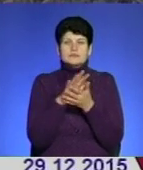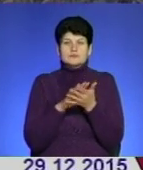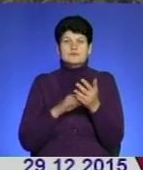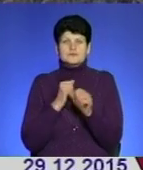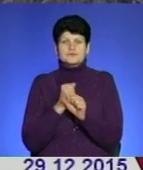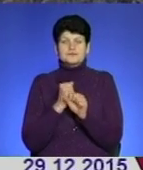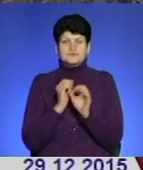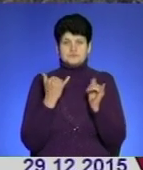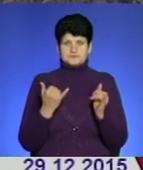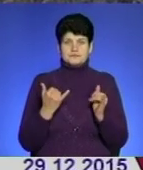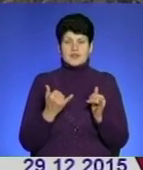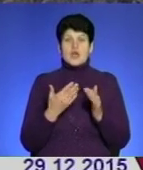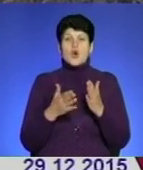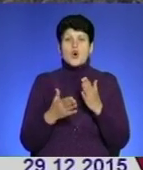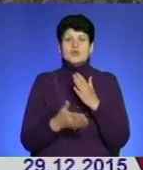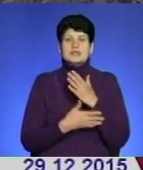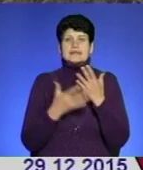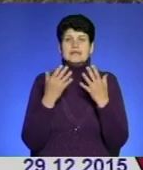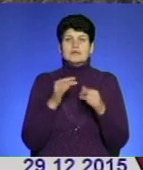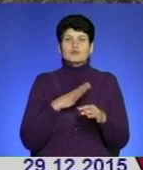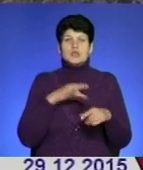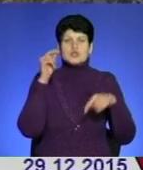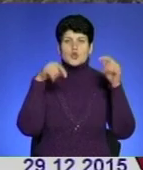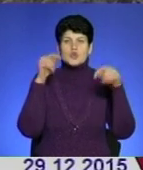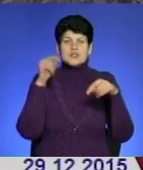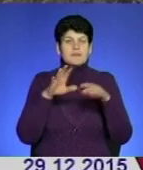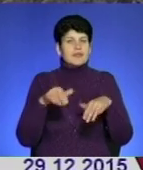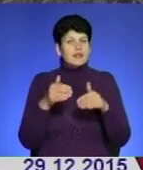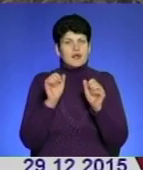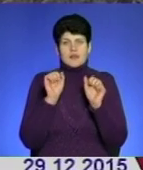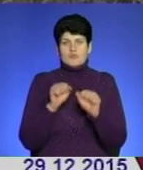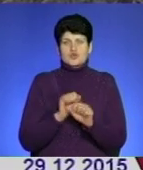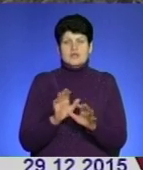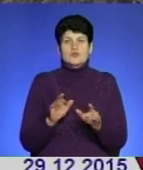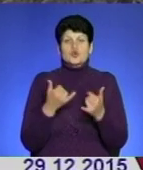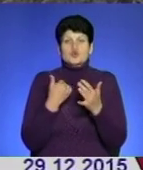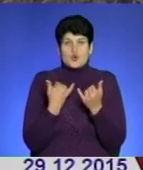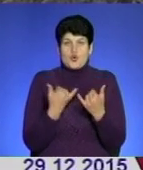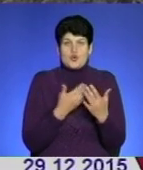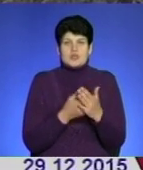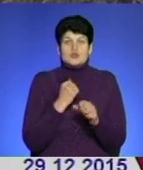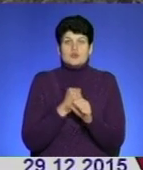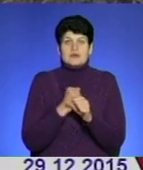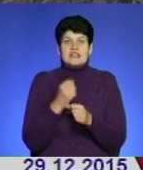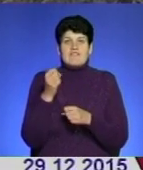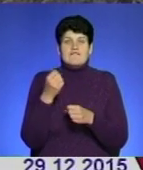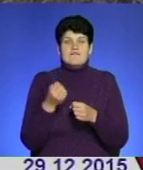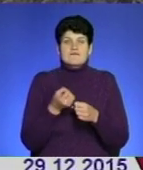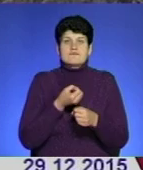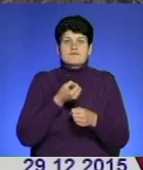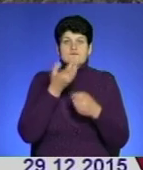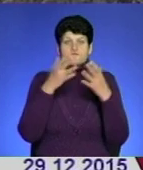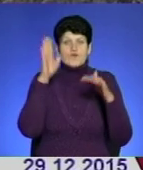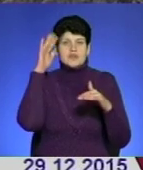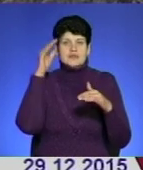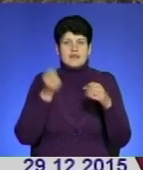робити. І останні дні були з дощем і, на жаль, не дали можливість до сьогоднішнього дня доробити фонтани. Ми зробимо